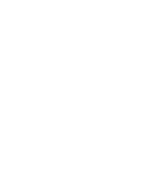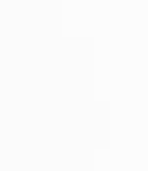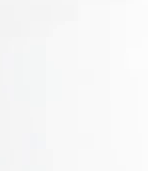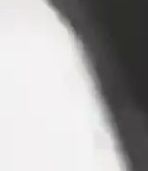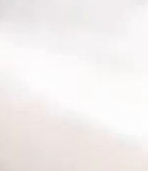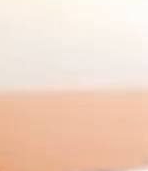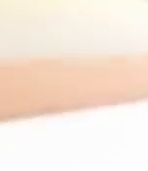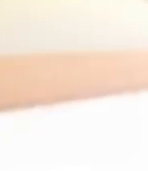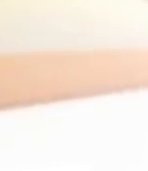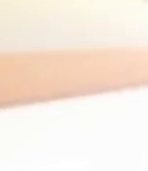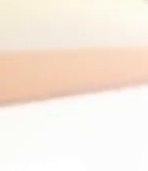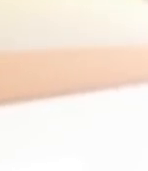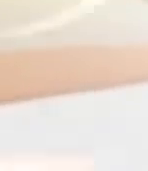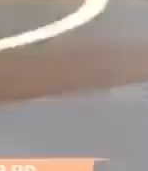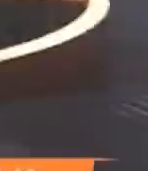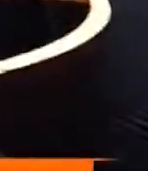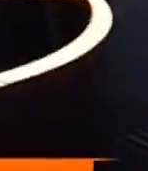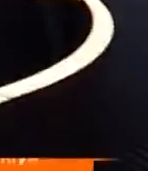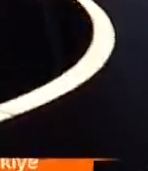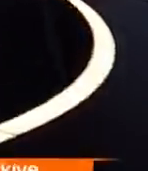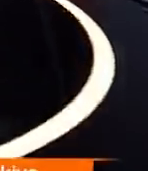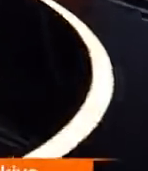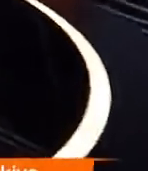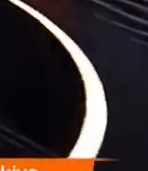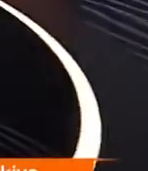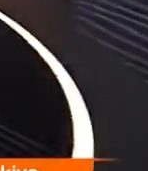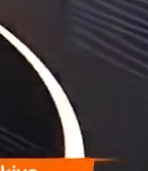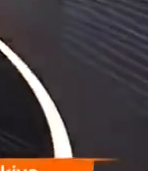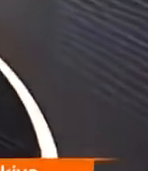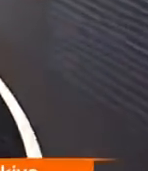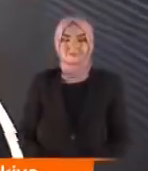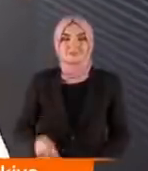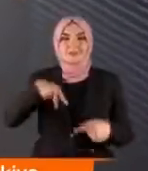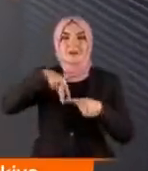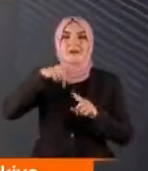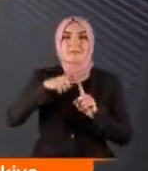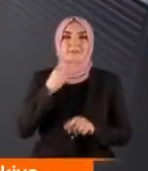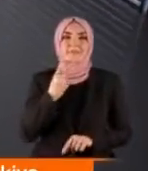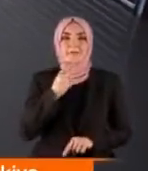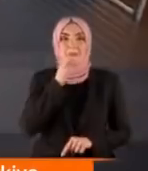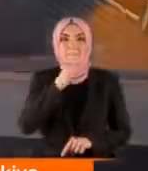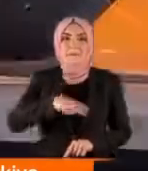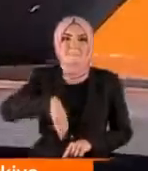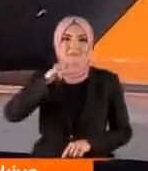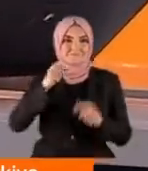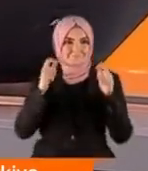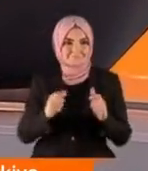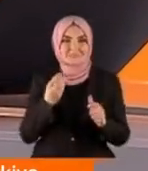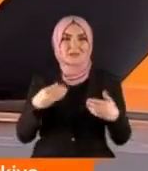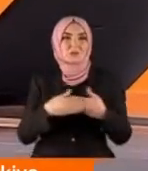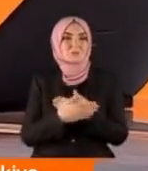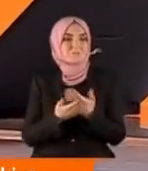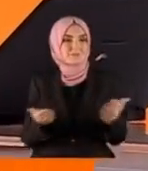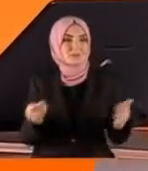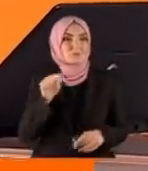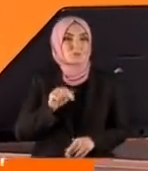Haberin merkezi. Merkezi'nden, ATV Haber Merkezi'nden iyi